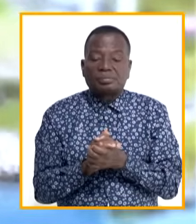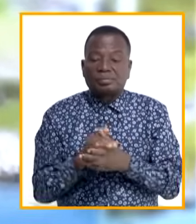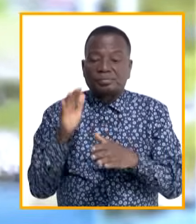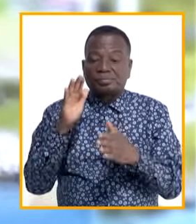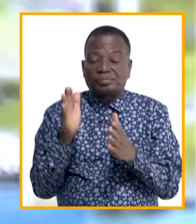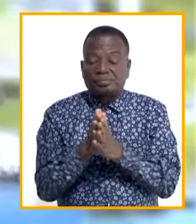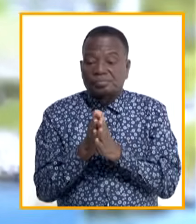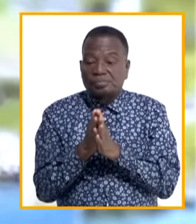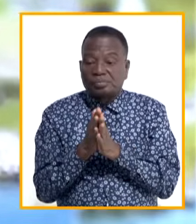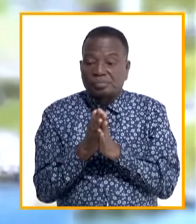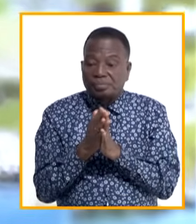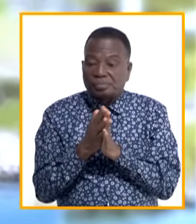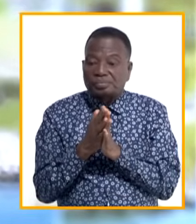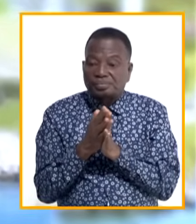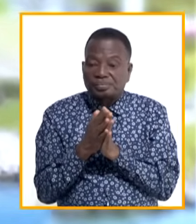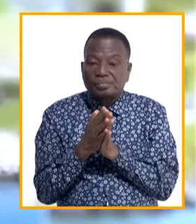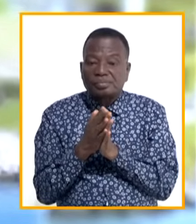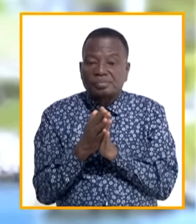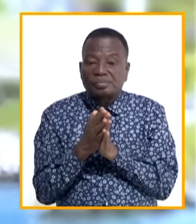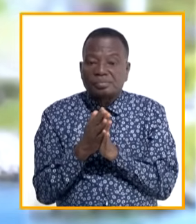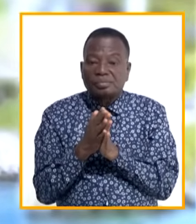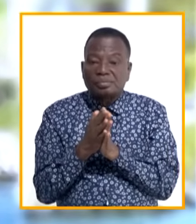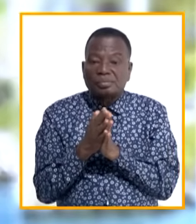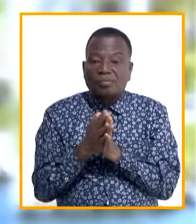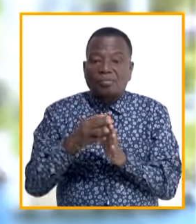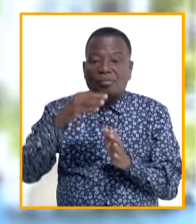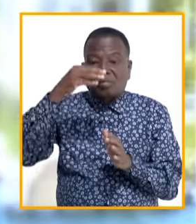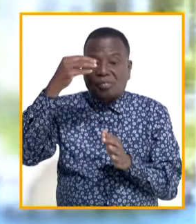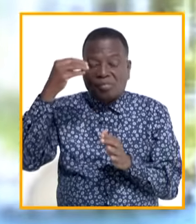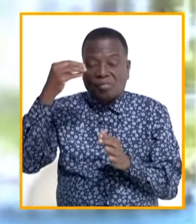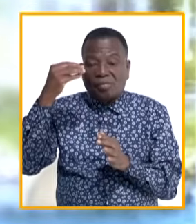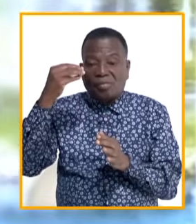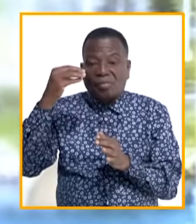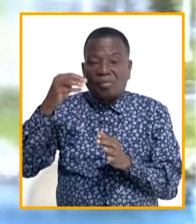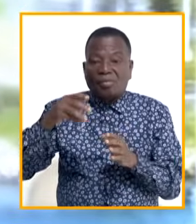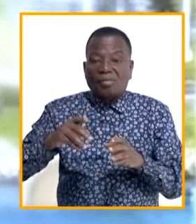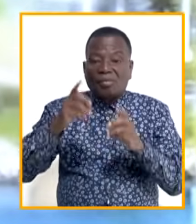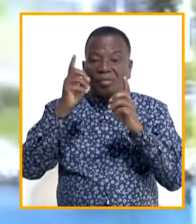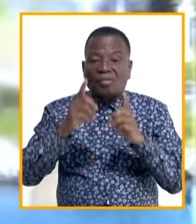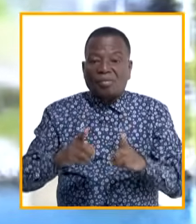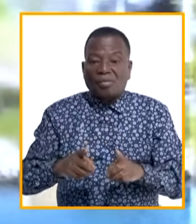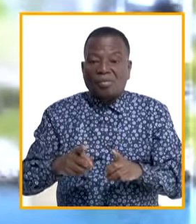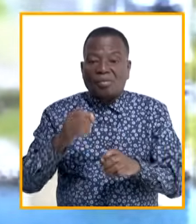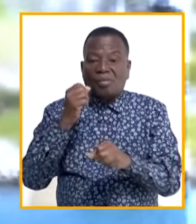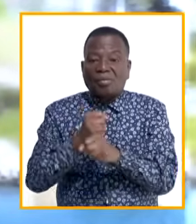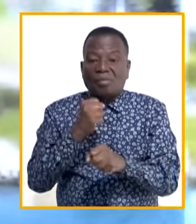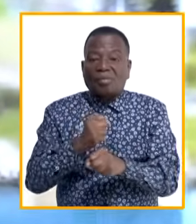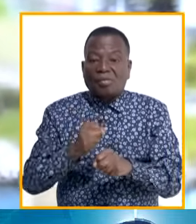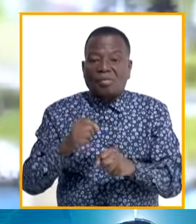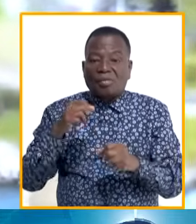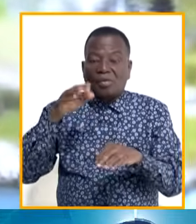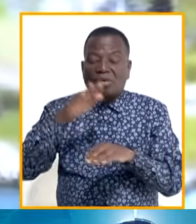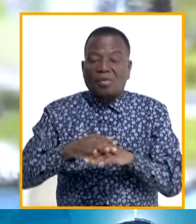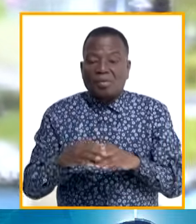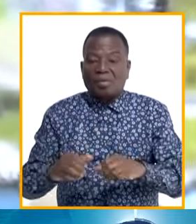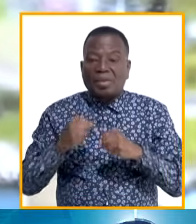les supports digitaux de RTIA. Marie-Noëlle Kagonin-Goubo a décidé de placer son mandat sous le sceau de la